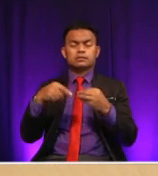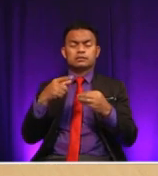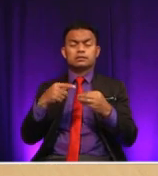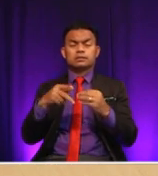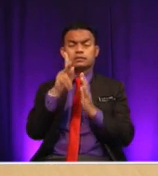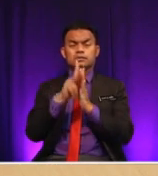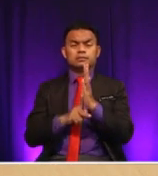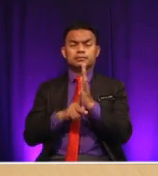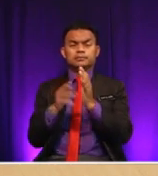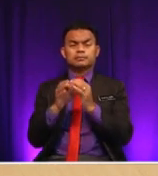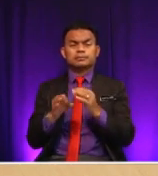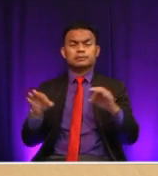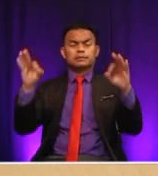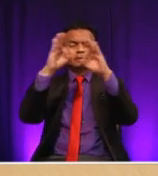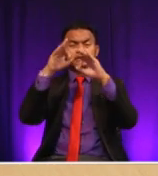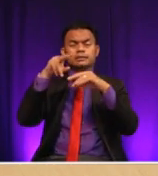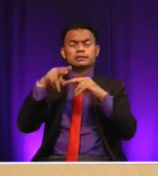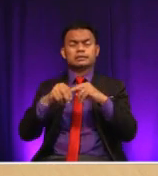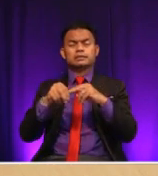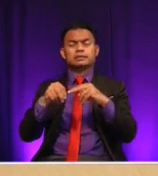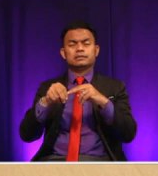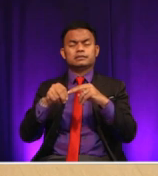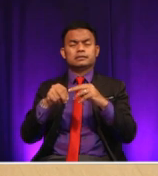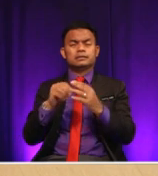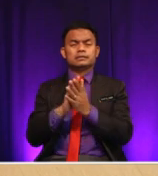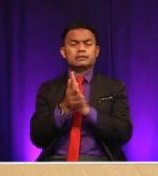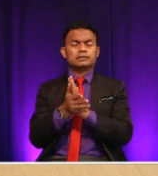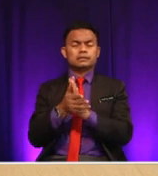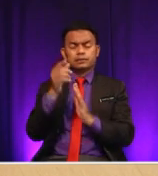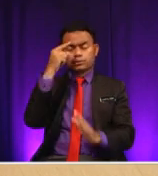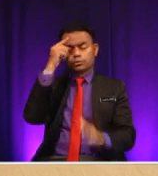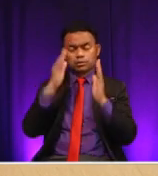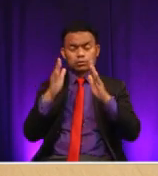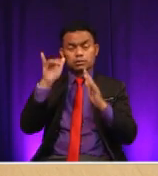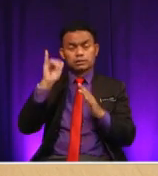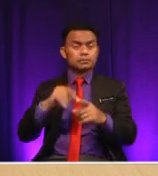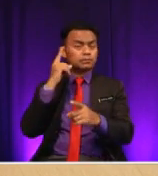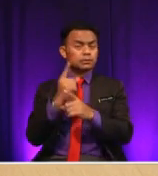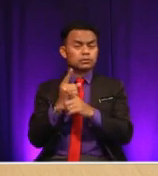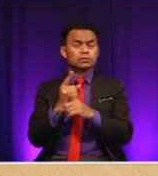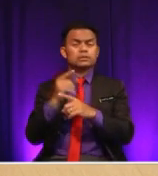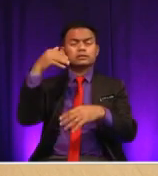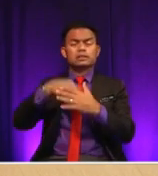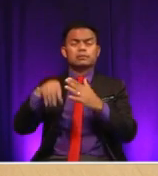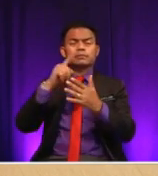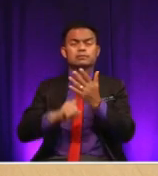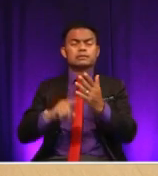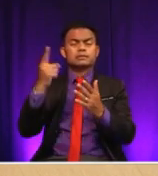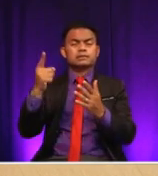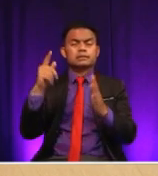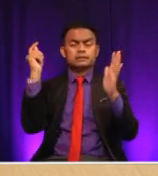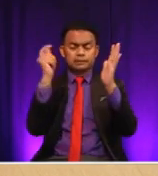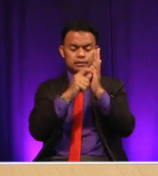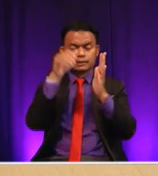dalam setiap tindakan yang diambil dalam setiap tindakan yang dibuat Oke dan yang terakhir sekali kunci